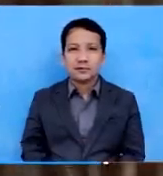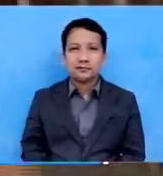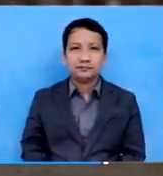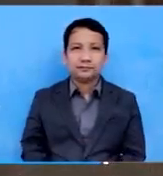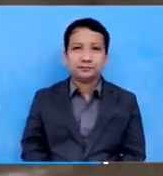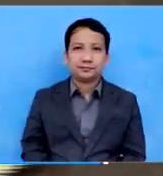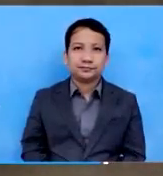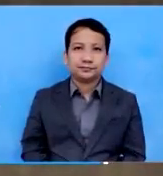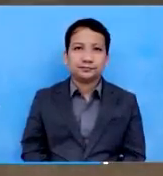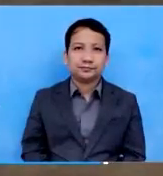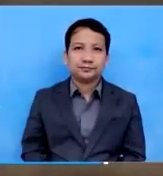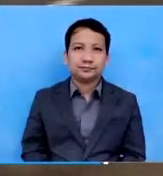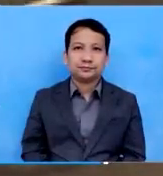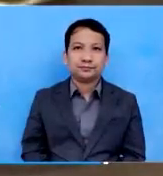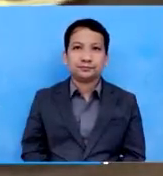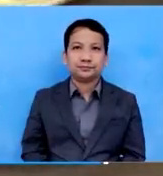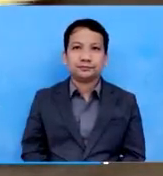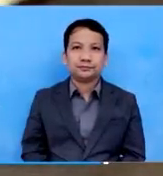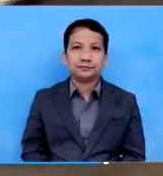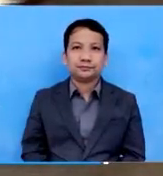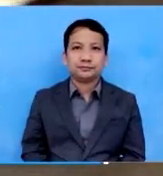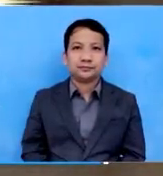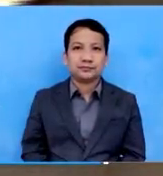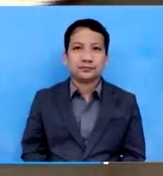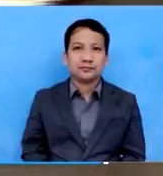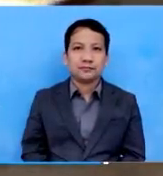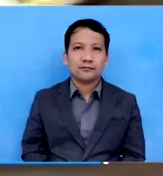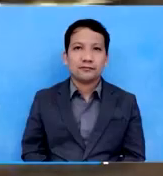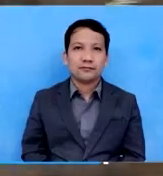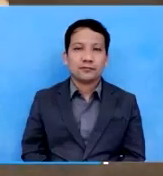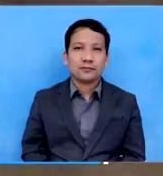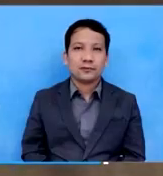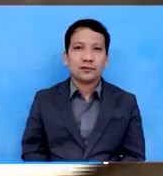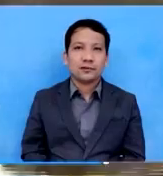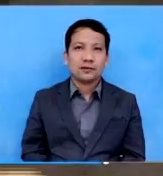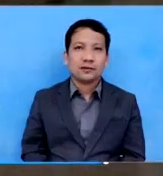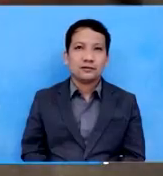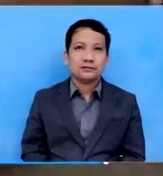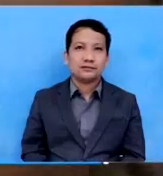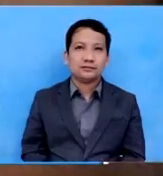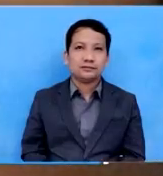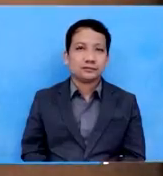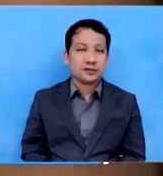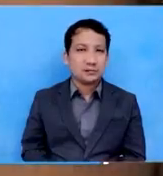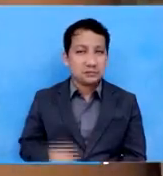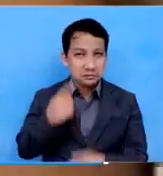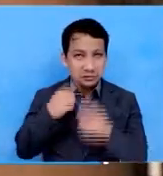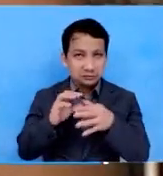Bakit mo?